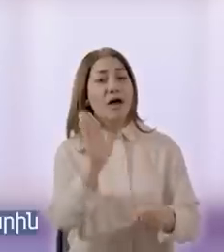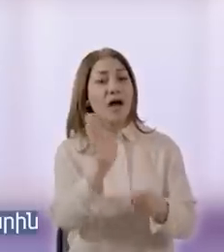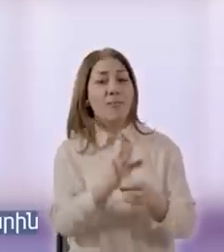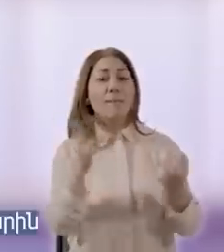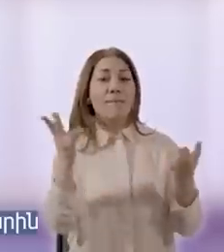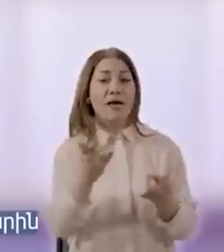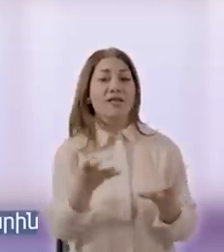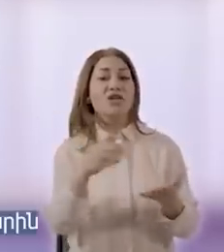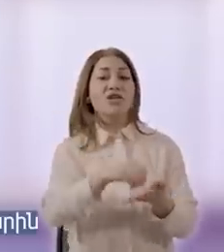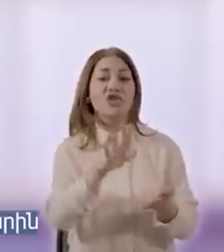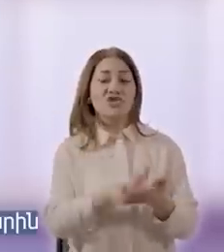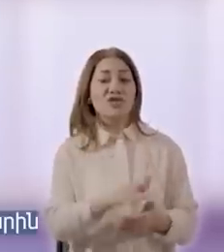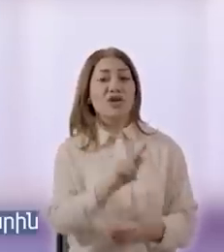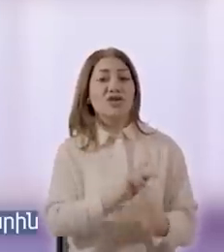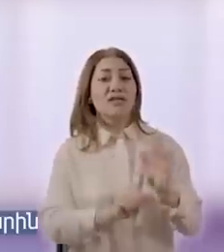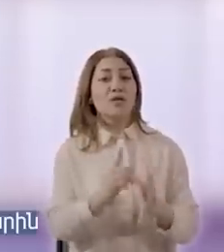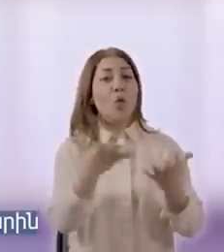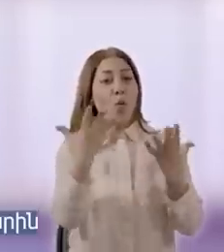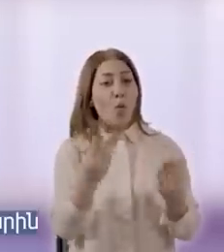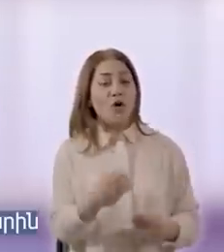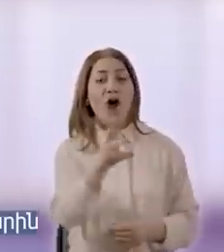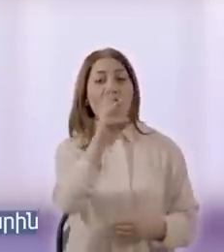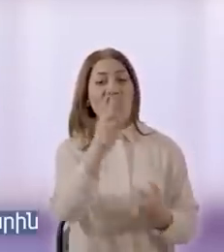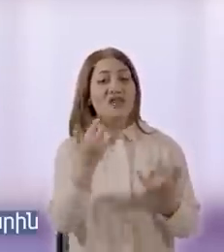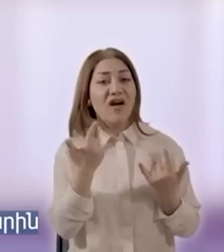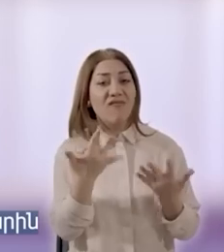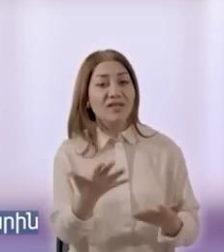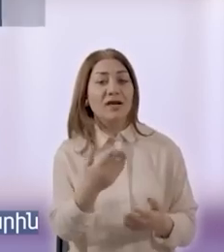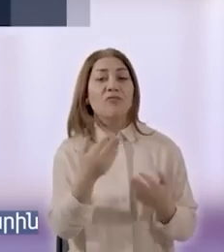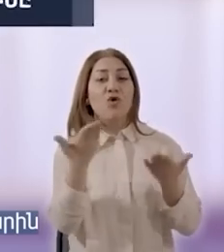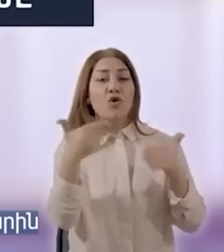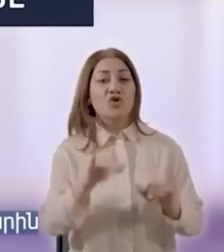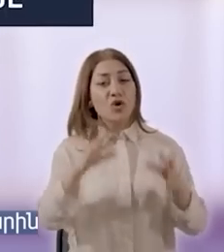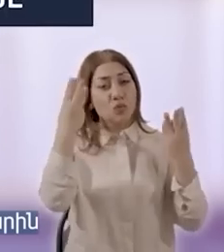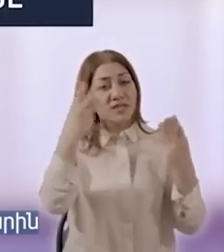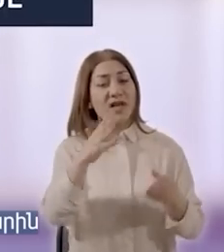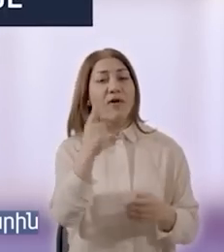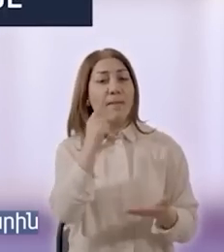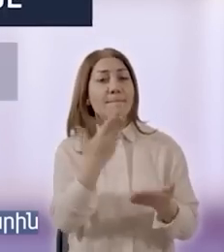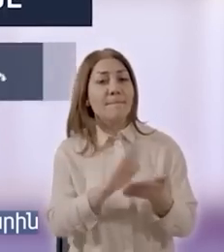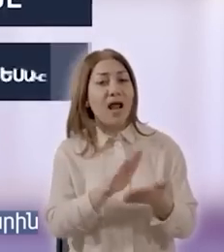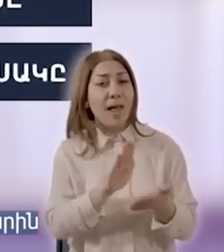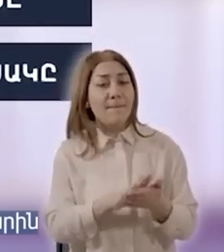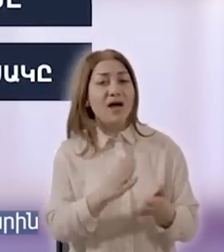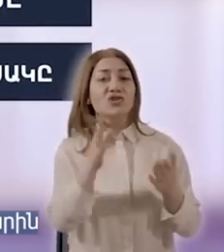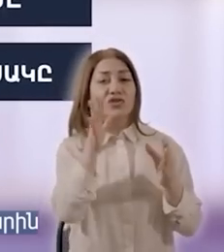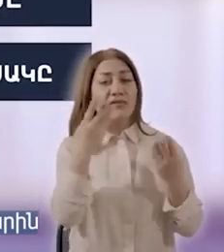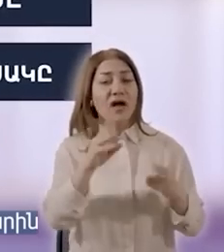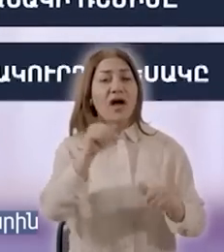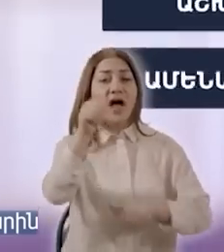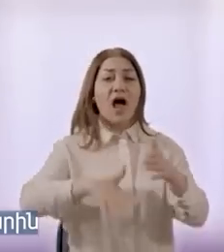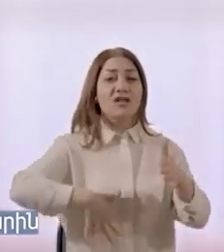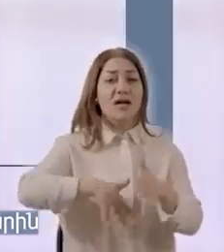աշխատանքը սկսելու օրը, աշխատավարձի չափը կամ այն որոշելու ձևը, հավելումների եւ հավելավճարների չափը, աշխատաժամանակի ռեժիմը, ամենամյա